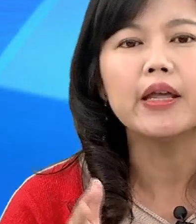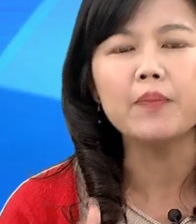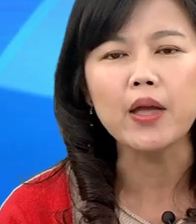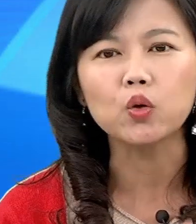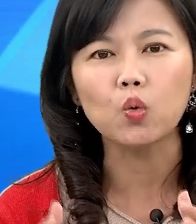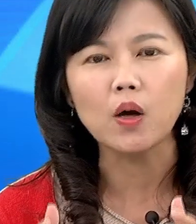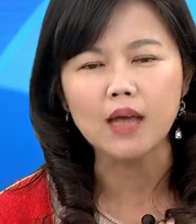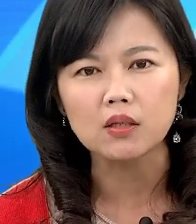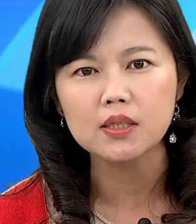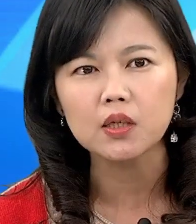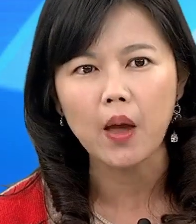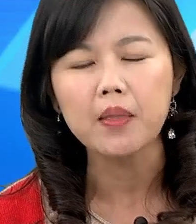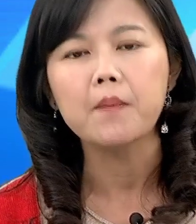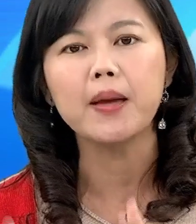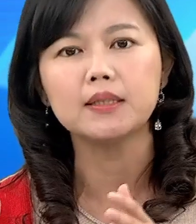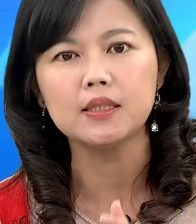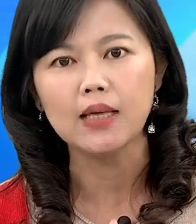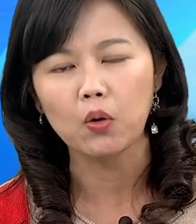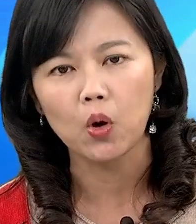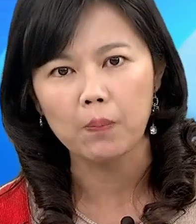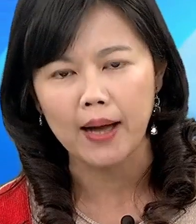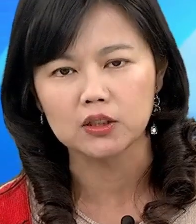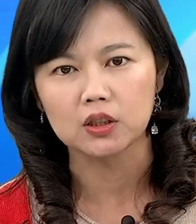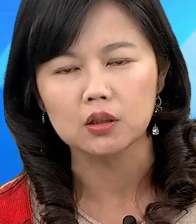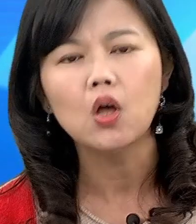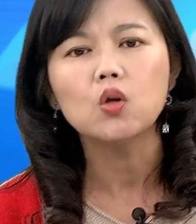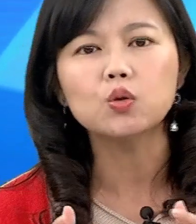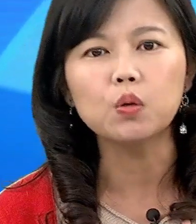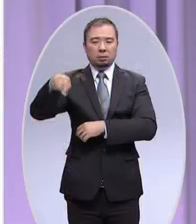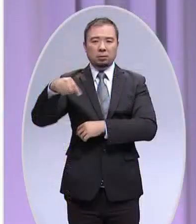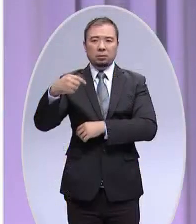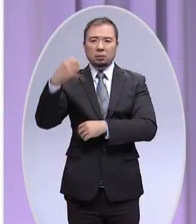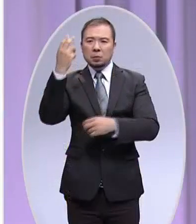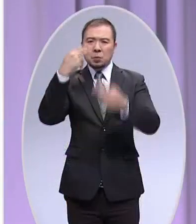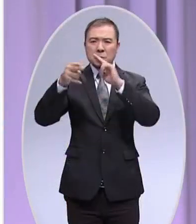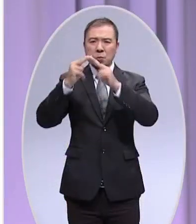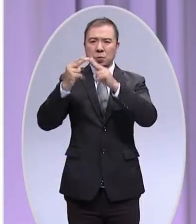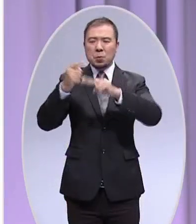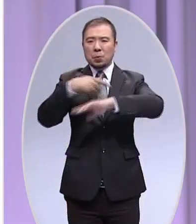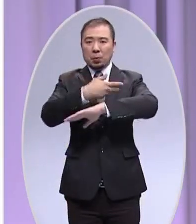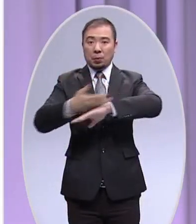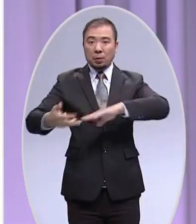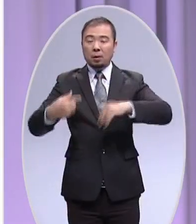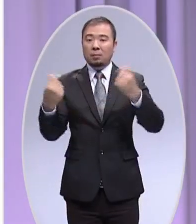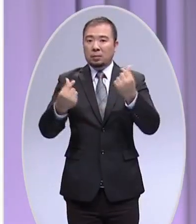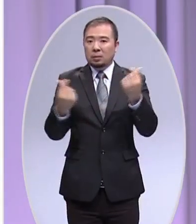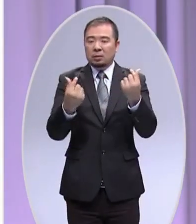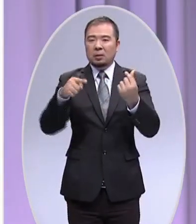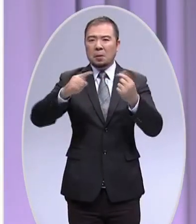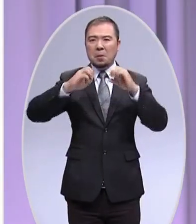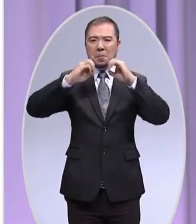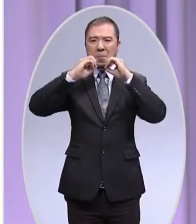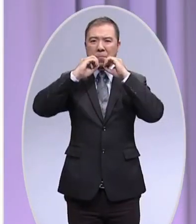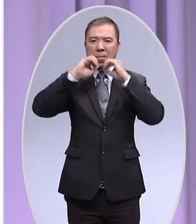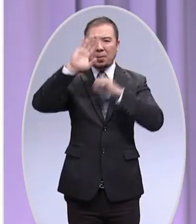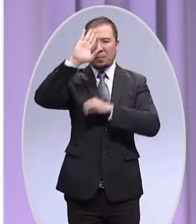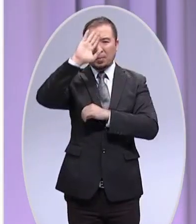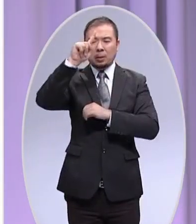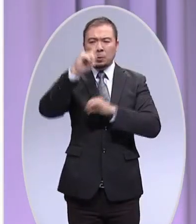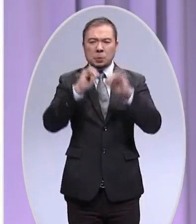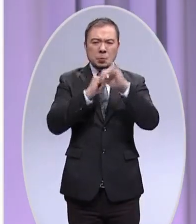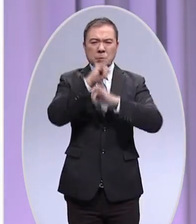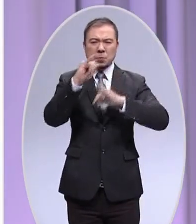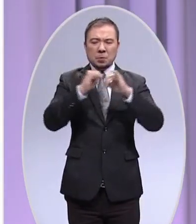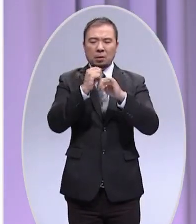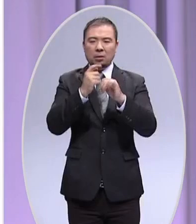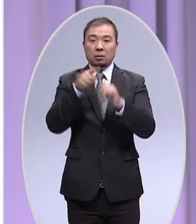流？里面有多少资源被新潮流把持？除了我们每一次朗朗上口的那一些以外，我跟大家